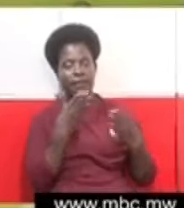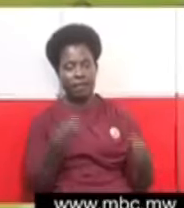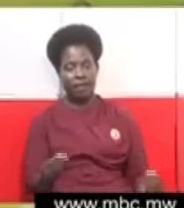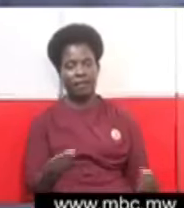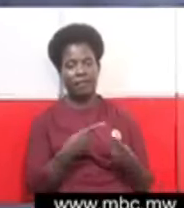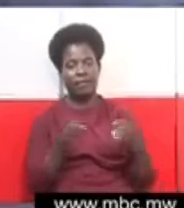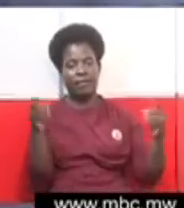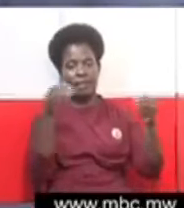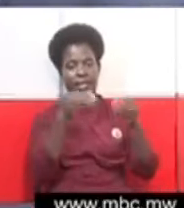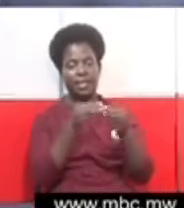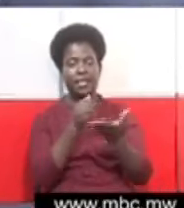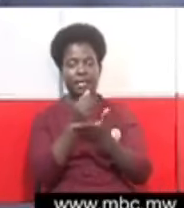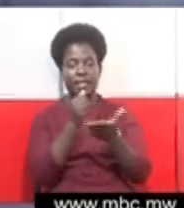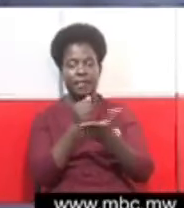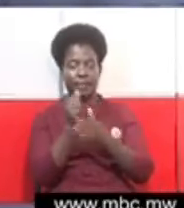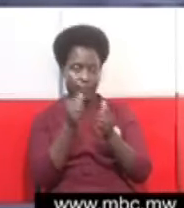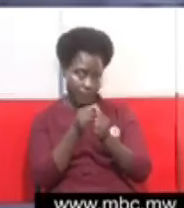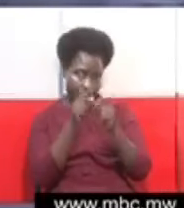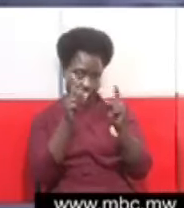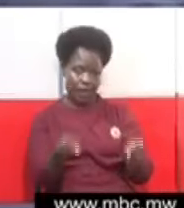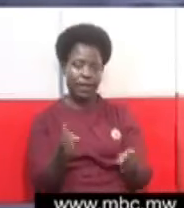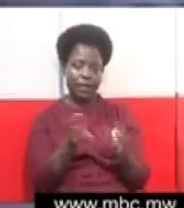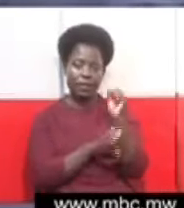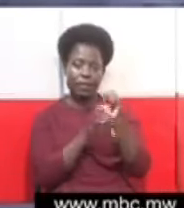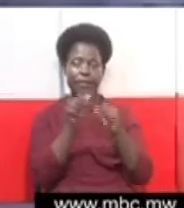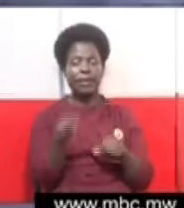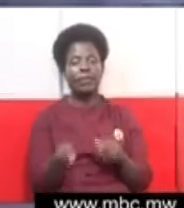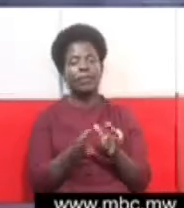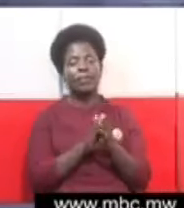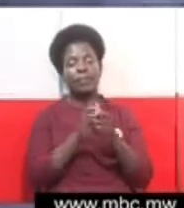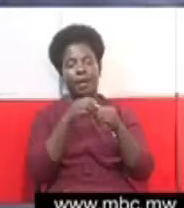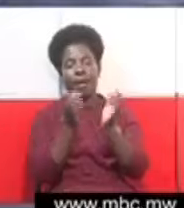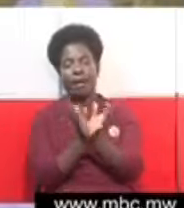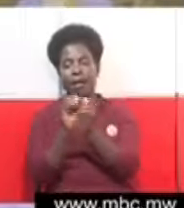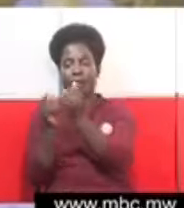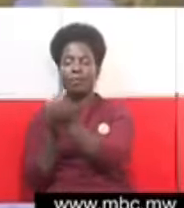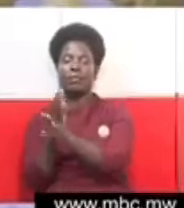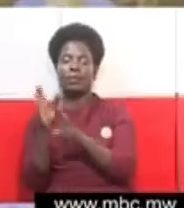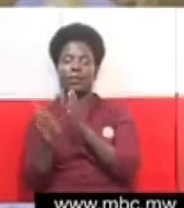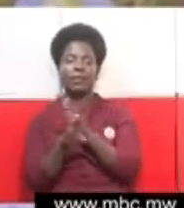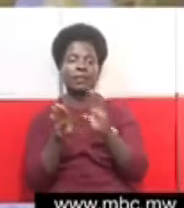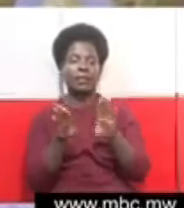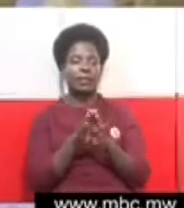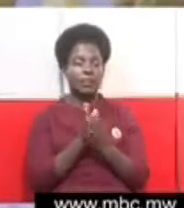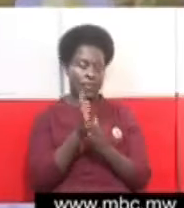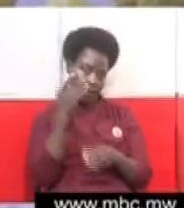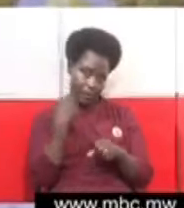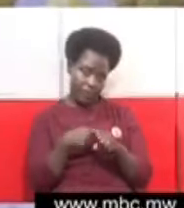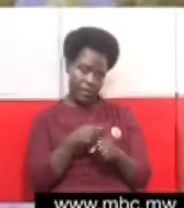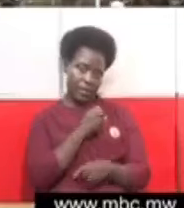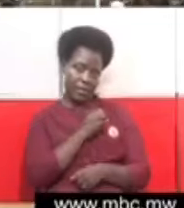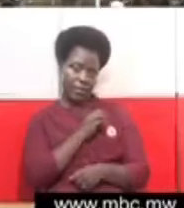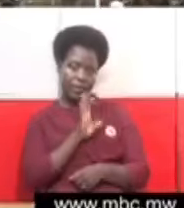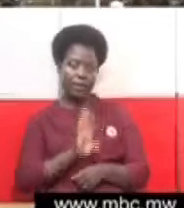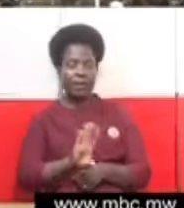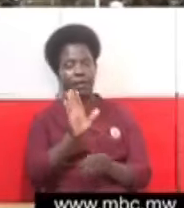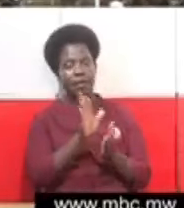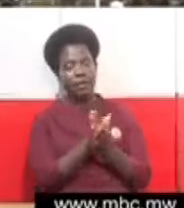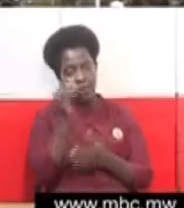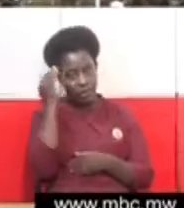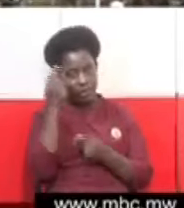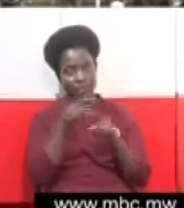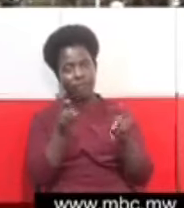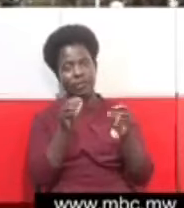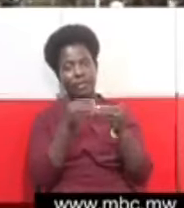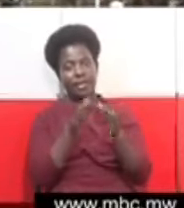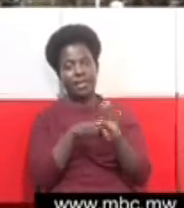mkumanowu uthandiza Khristu amaikowa magawo osiyana-siyana omwe akusautsa miyoyo yawo. Tiudziwa mkumano